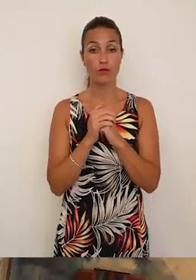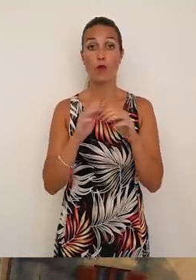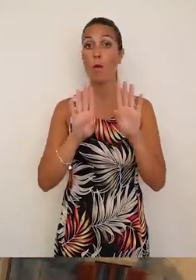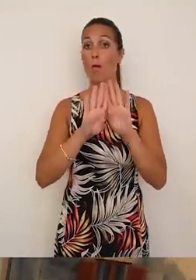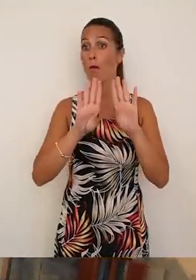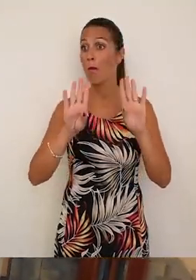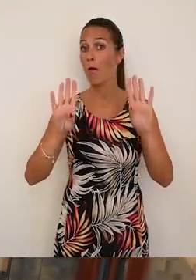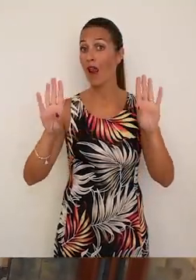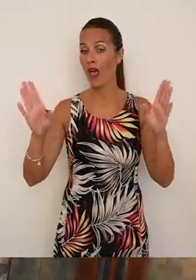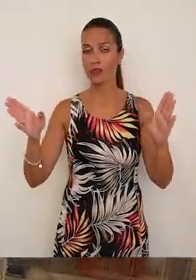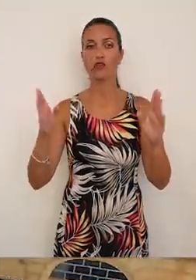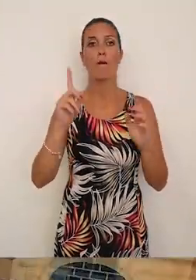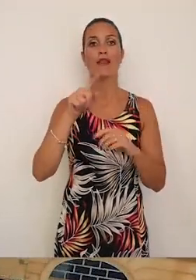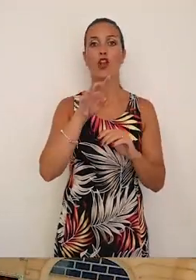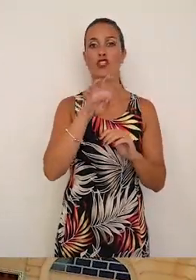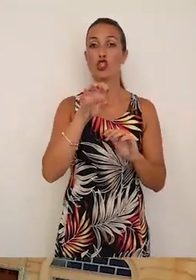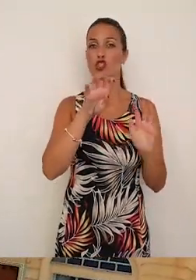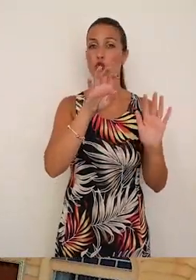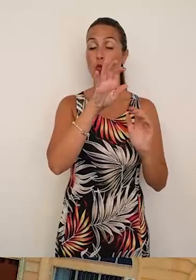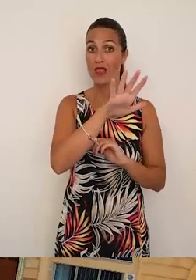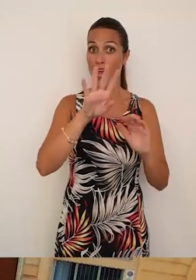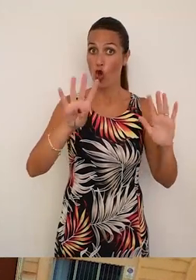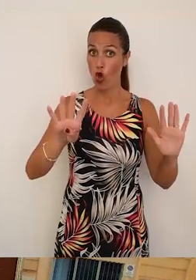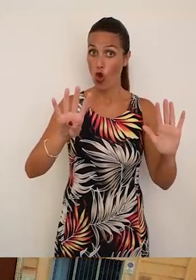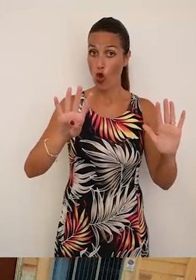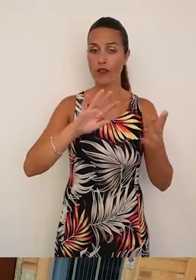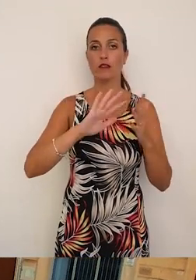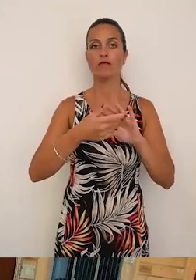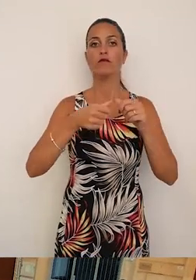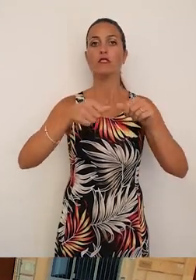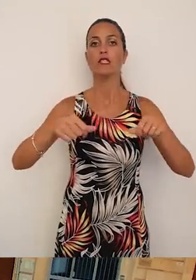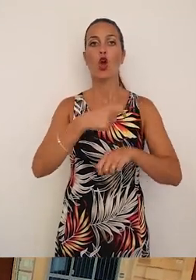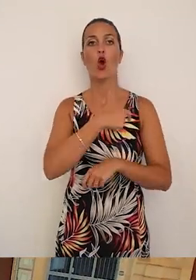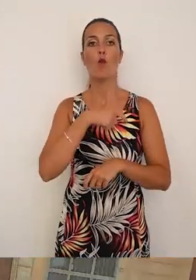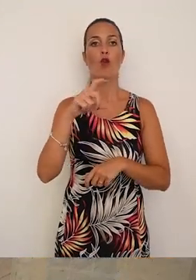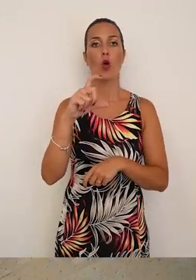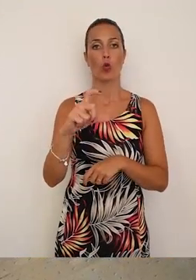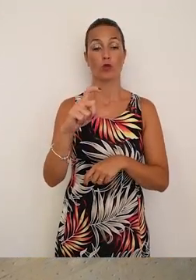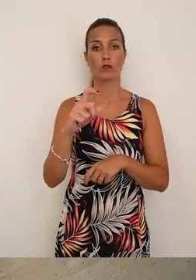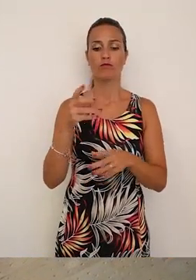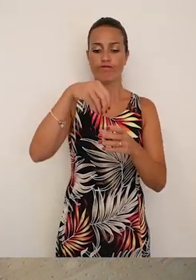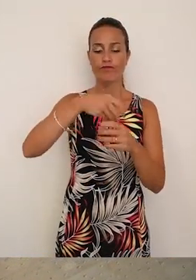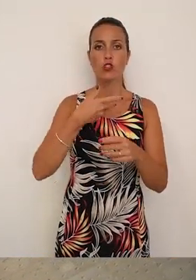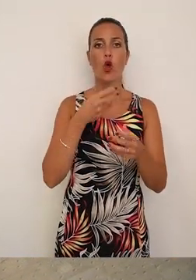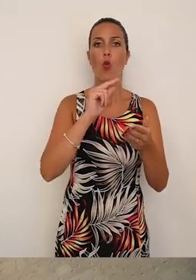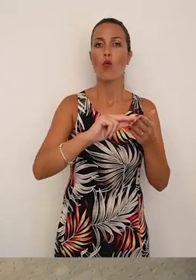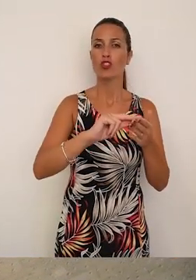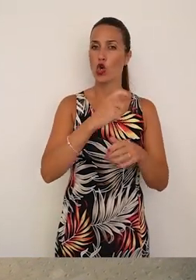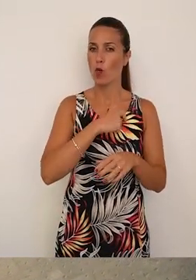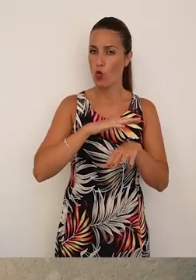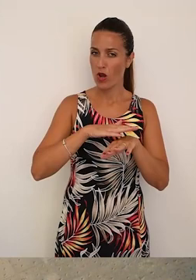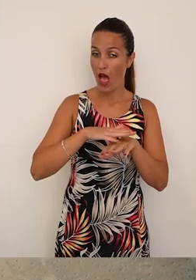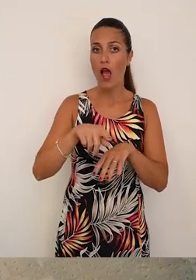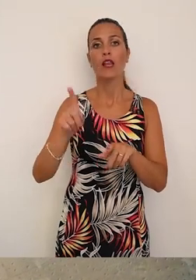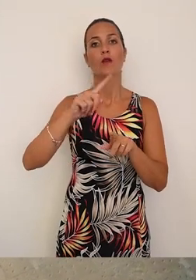Il palazzo è sede dal 1959 del Comune di Cursi. E al suo interno sono ospitati gli uffici comunali e la